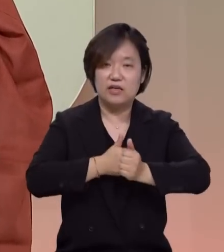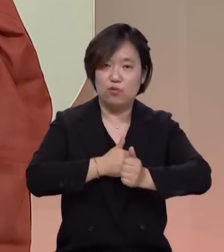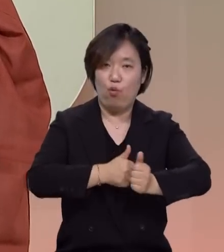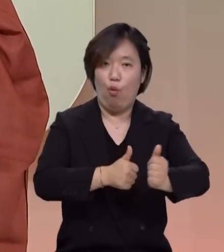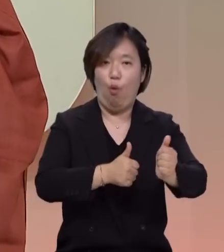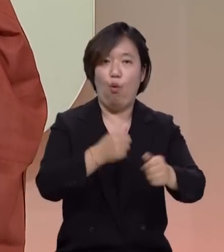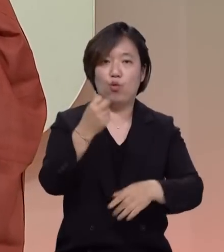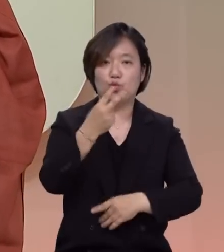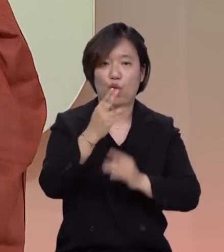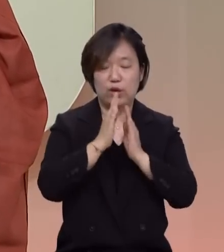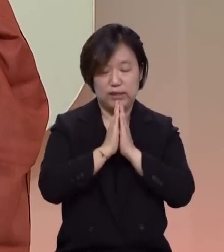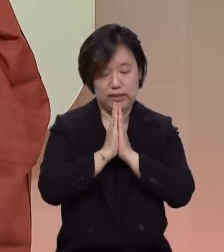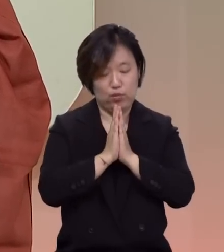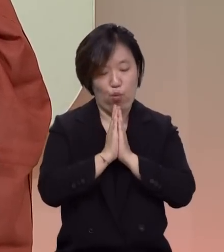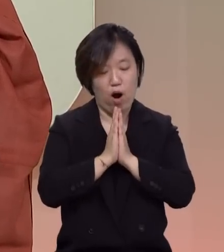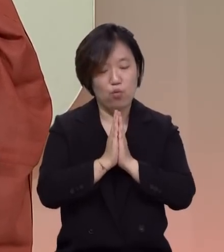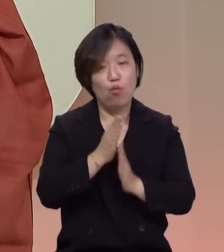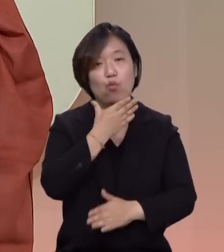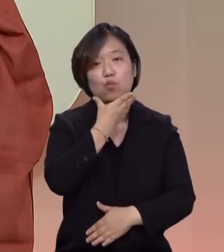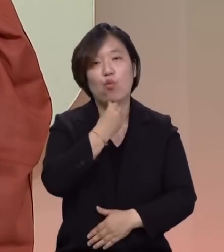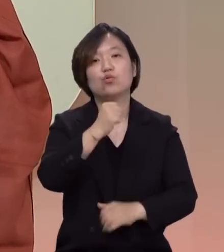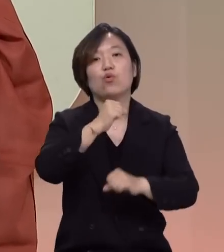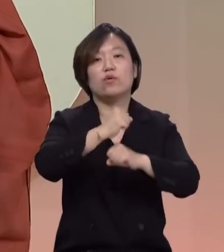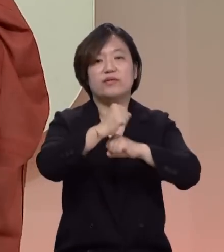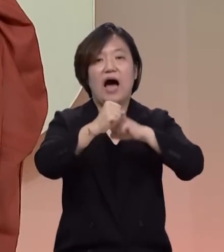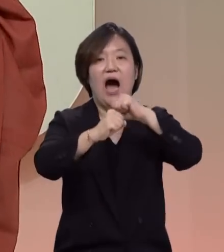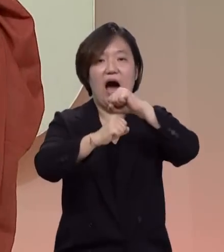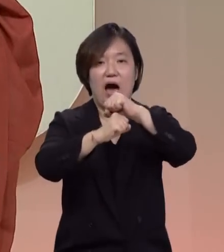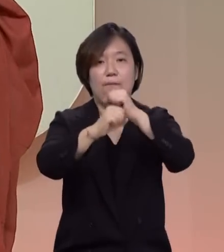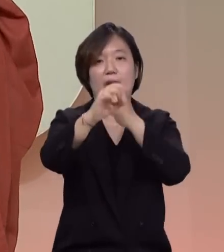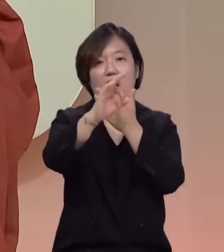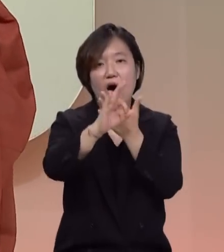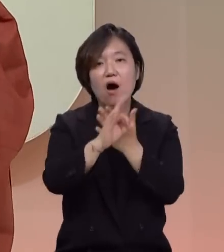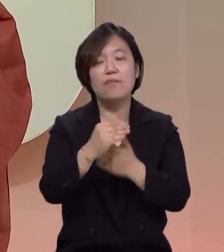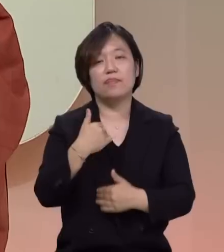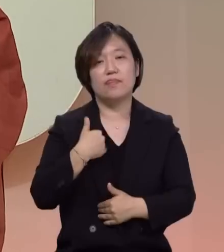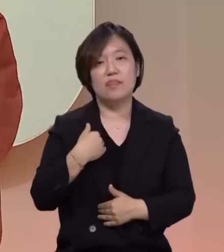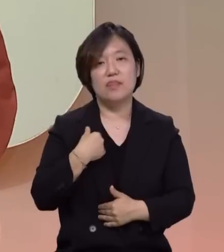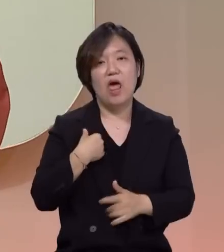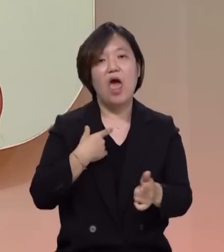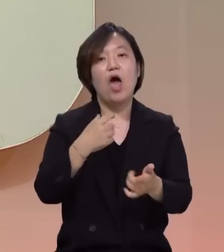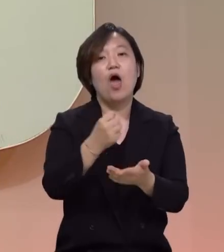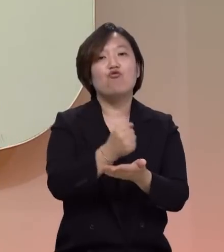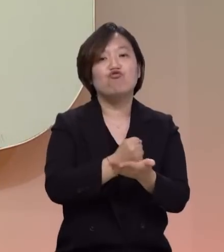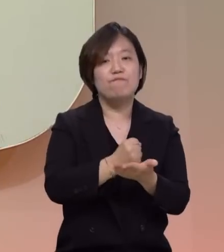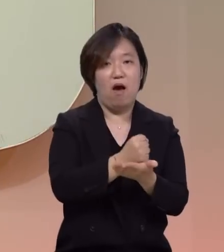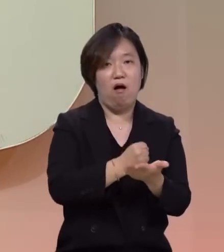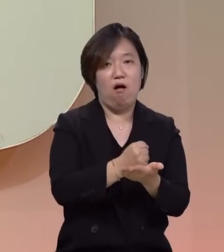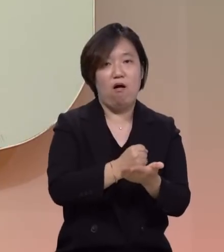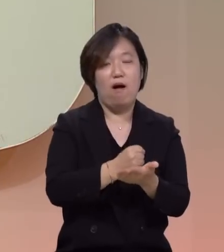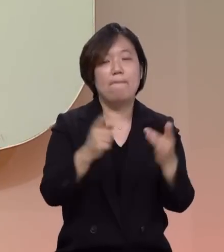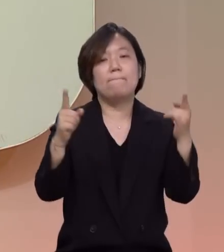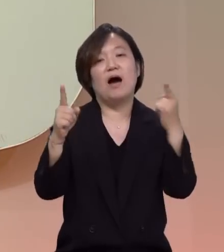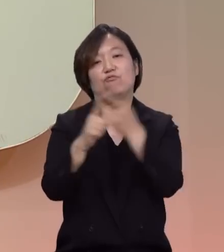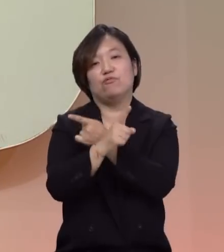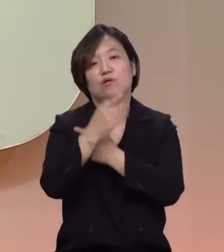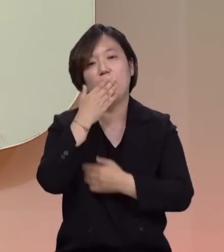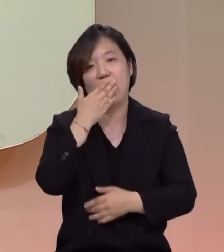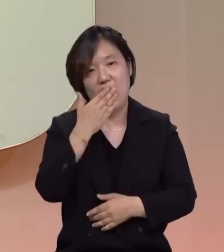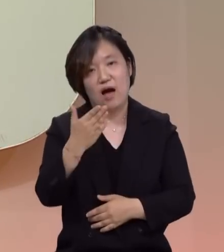기도하고 공덕을 닦으며 얼마든지 내 운명을 내 팔자를 바꿀 수가 있다